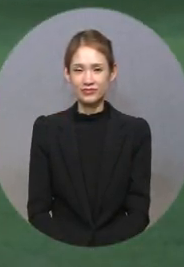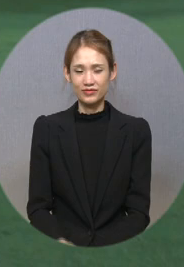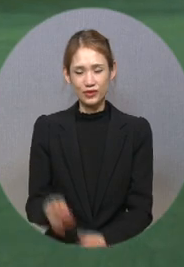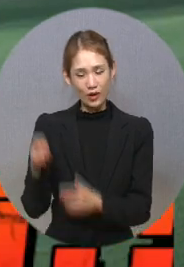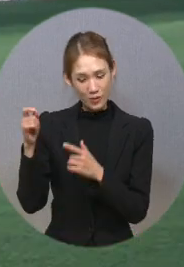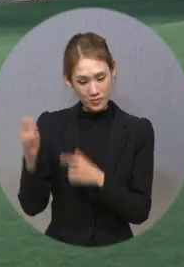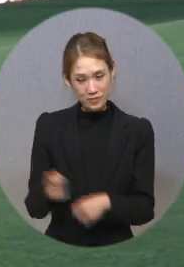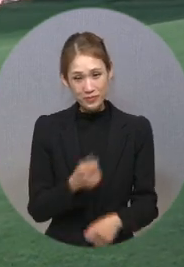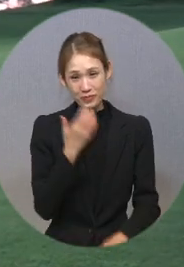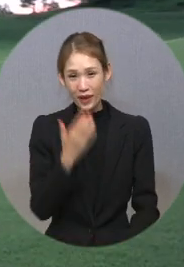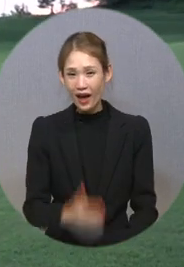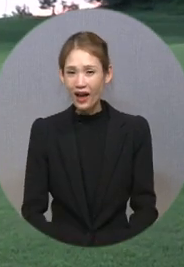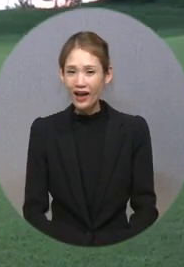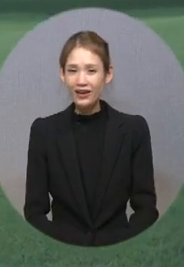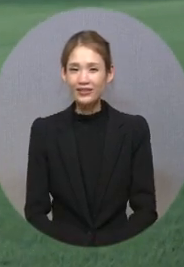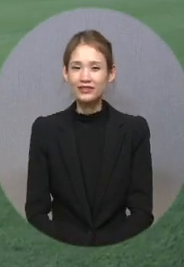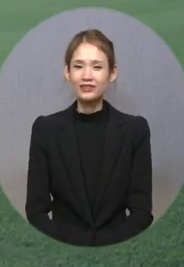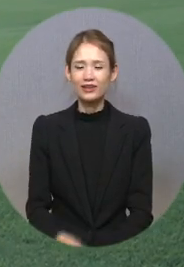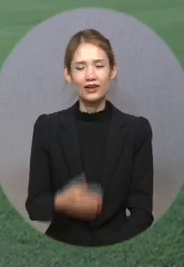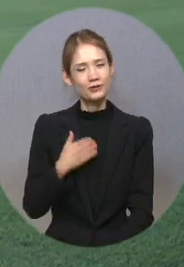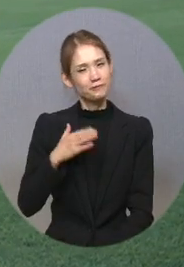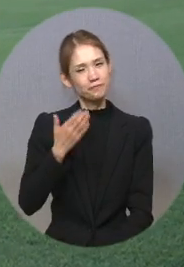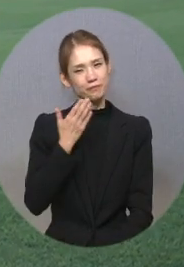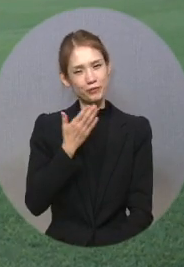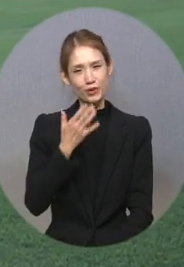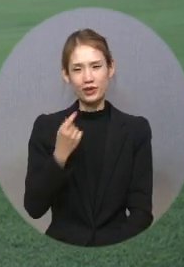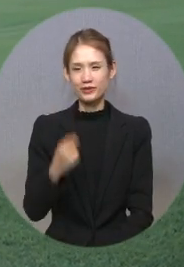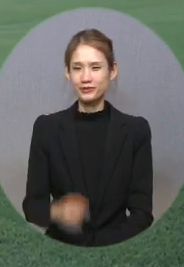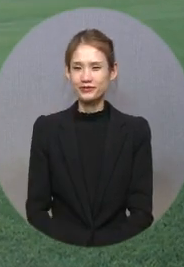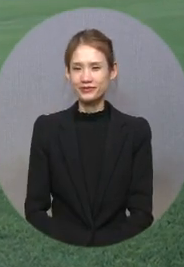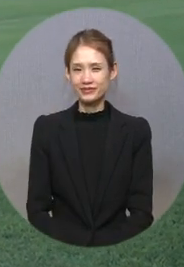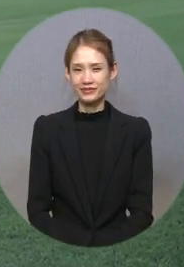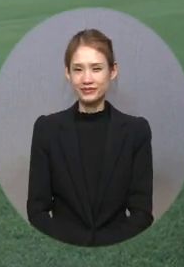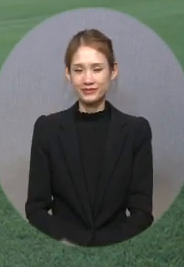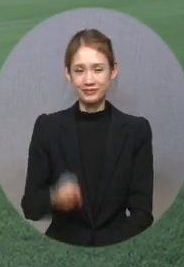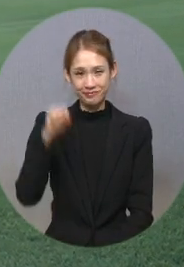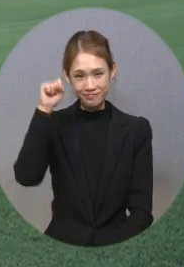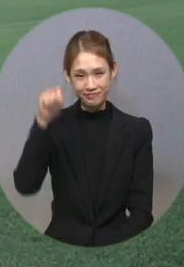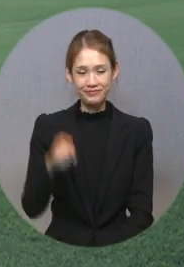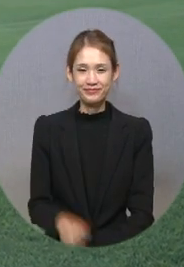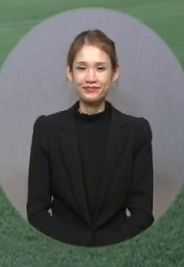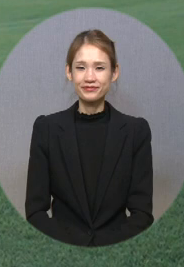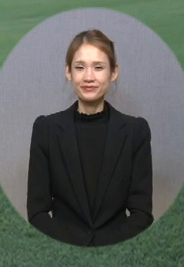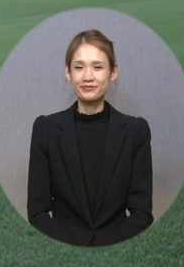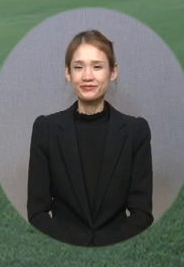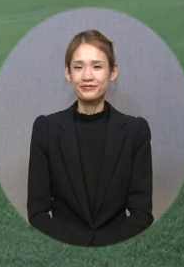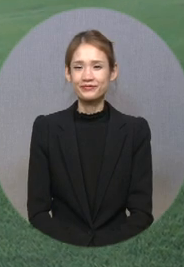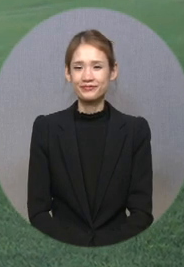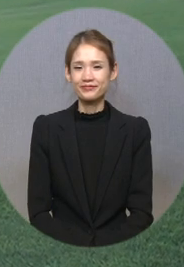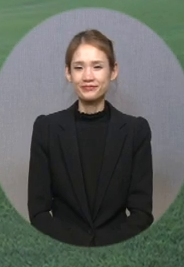있다고? 아, 나 될 것 같아. 나 될 것 같아. 파이팅.